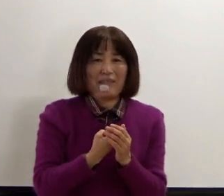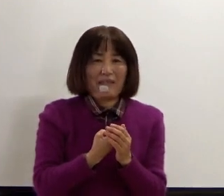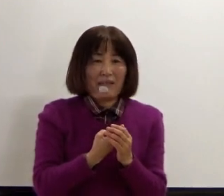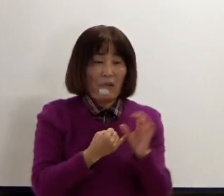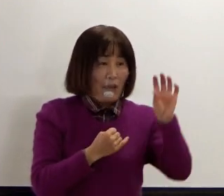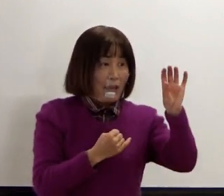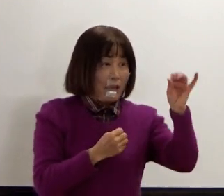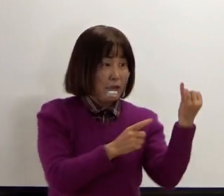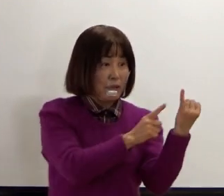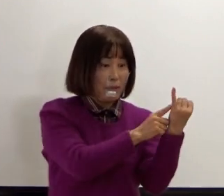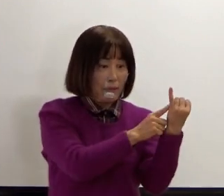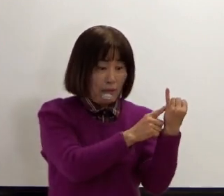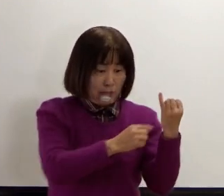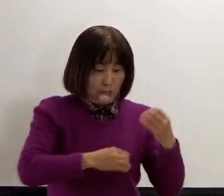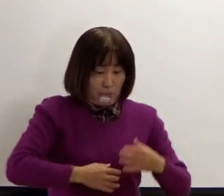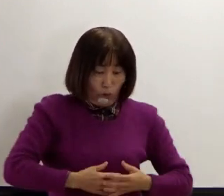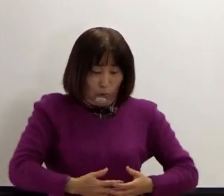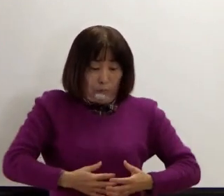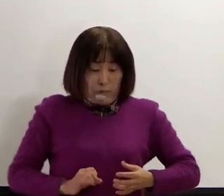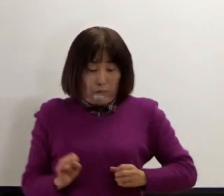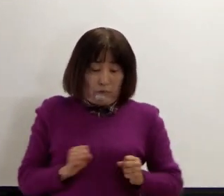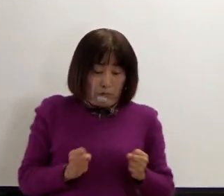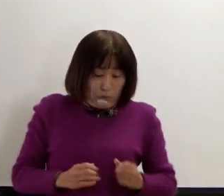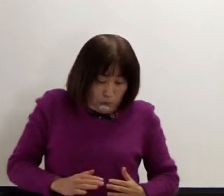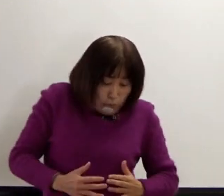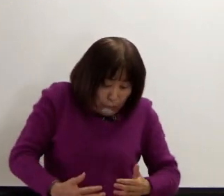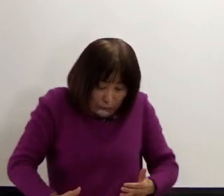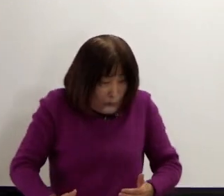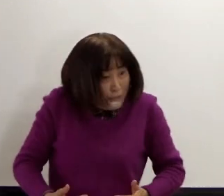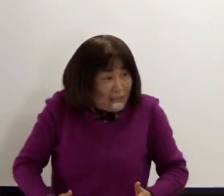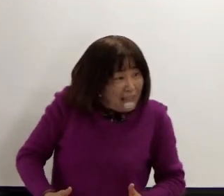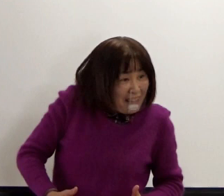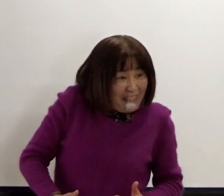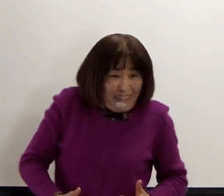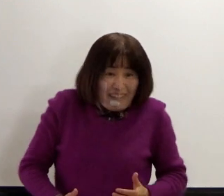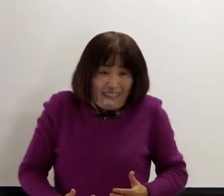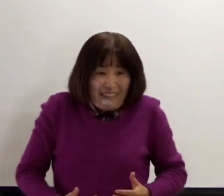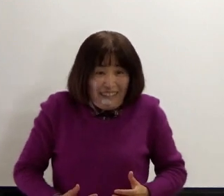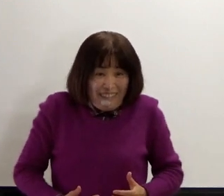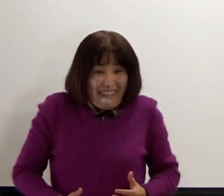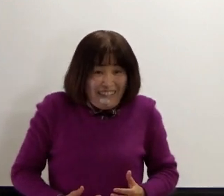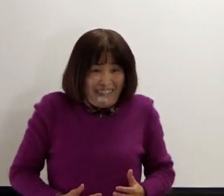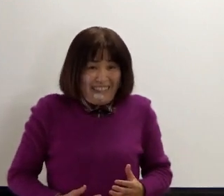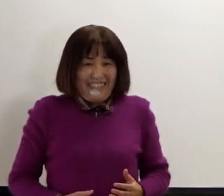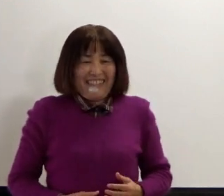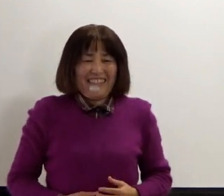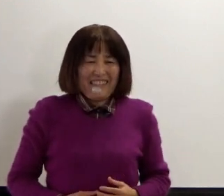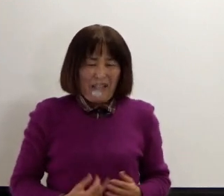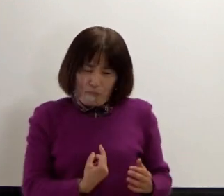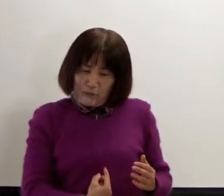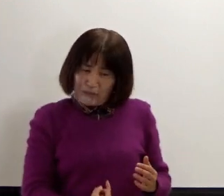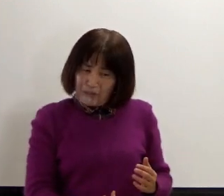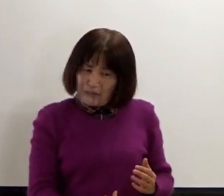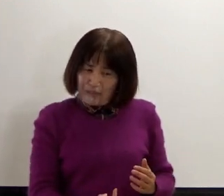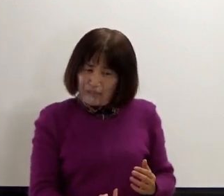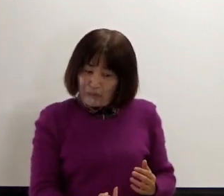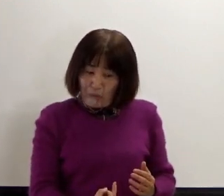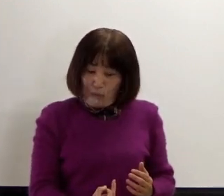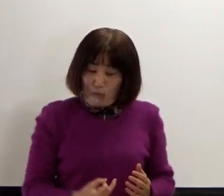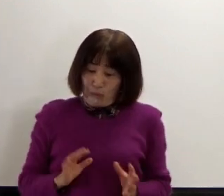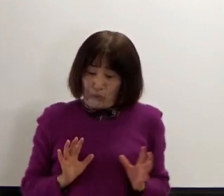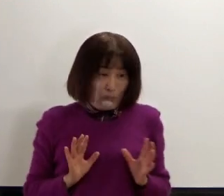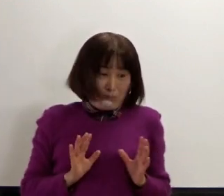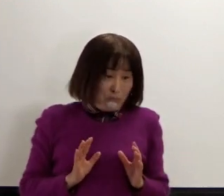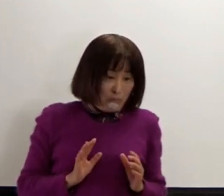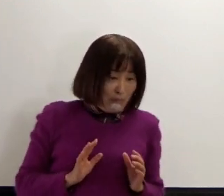ますよ、ね、まさにその、タイミング、うん、でそれを見てね、